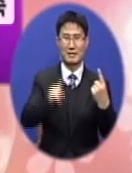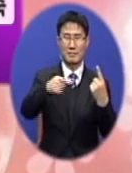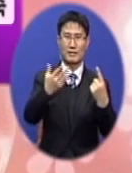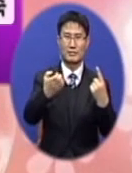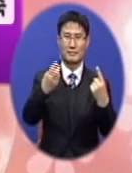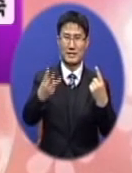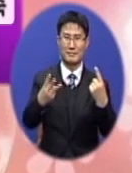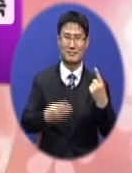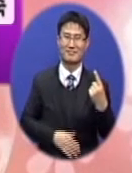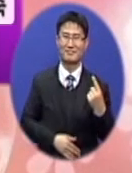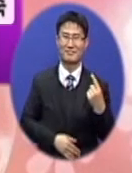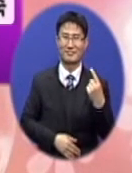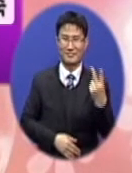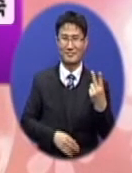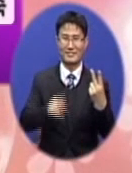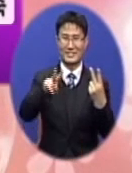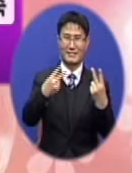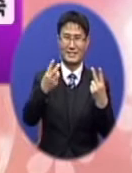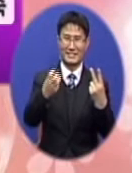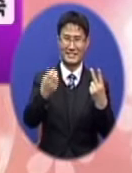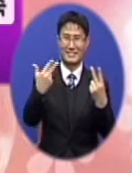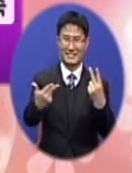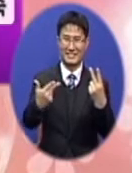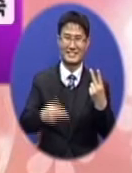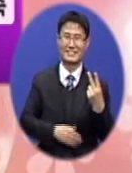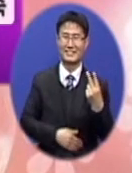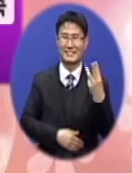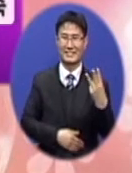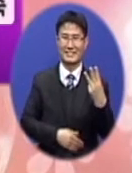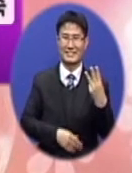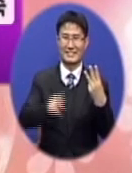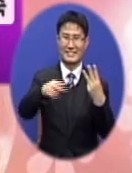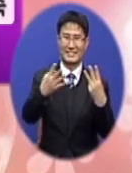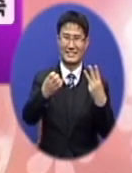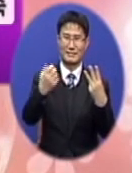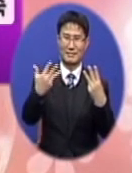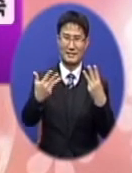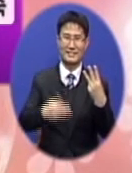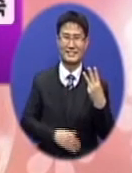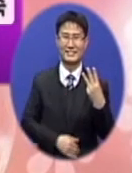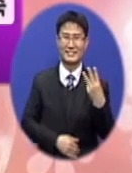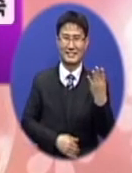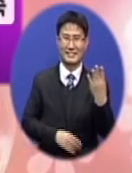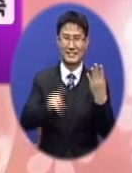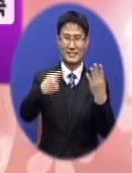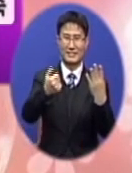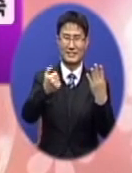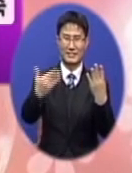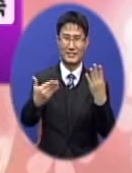1번 193표. 오. 2번 237표. 3번 248표,